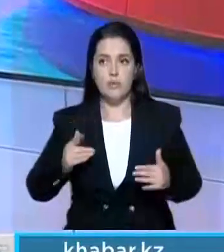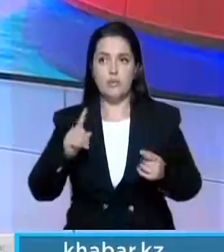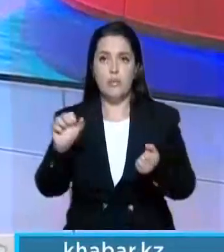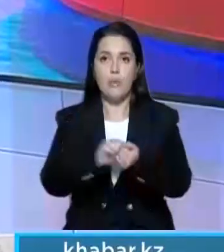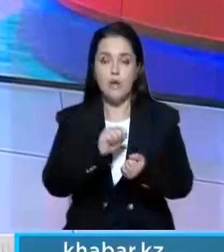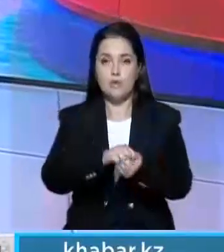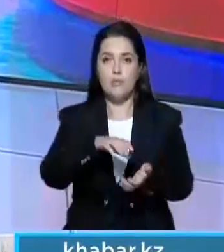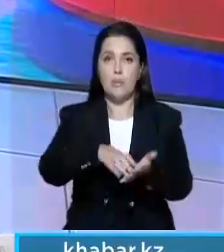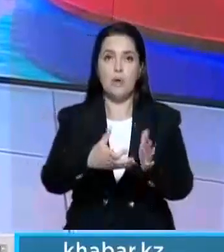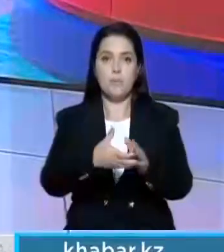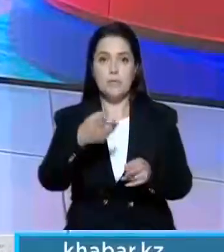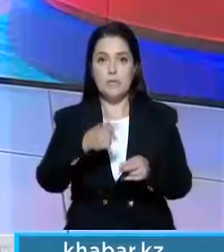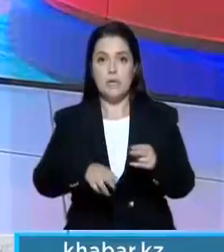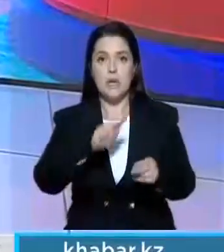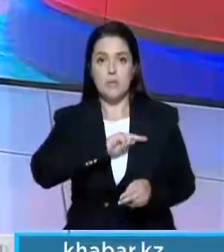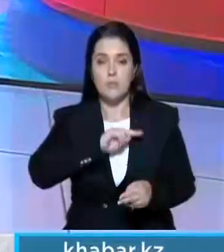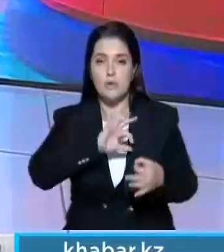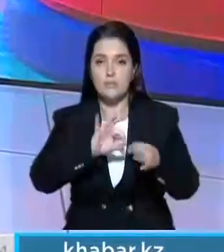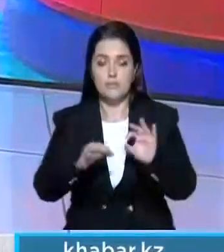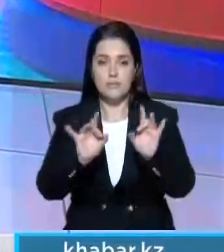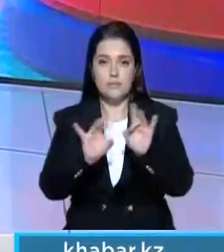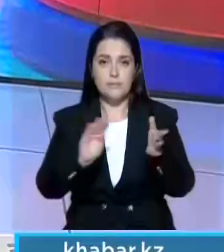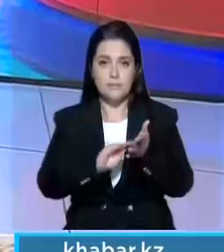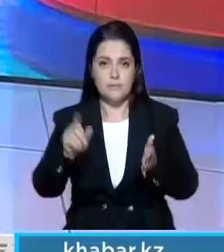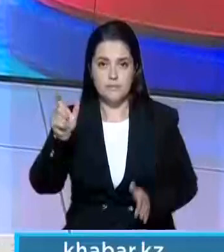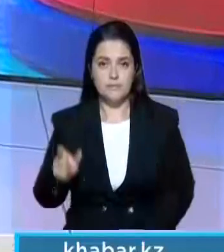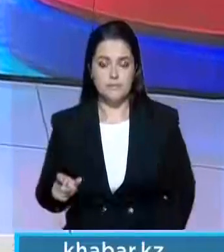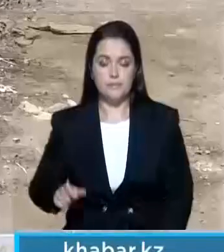просушить помещение и завершить работы. С подробностями Вячеслав Ветлугин.